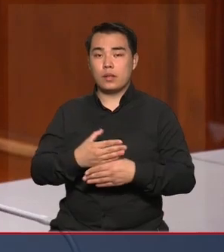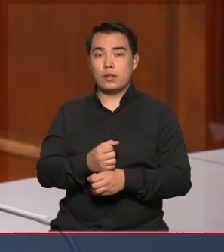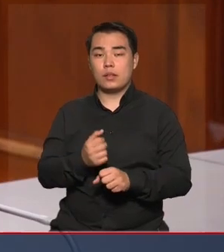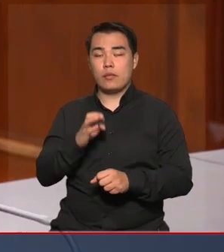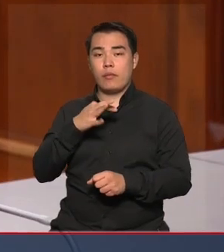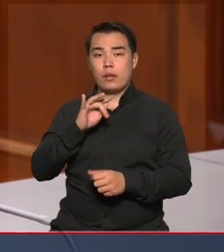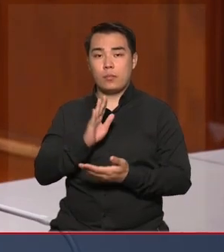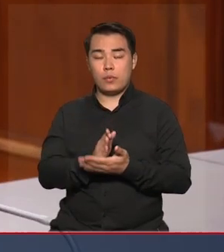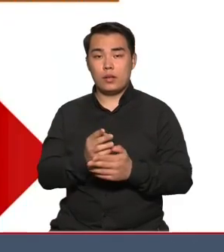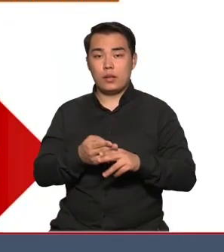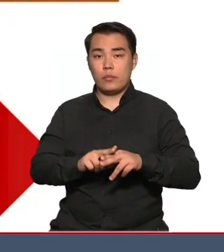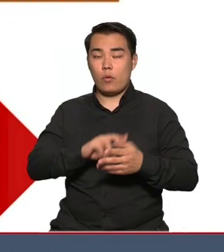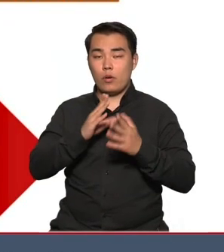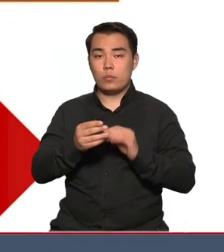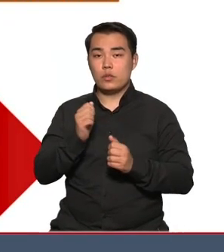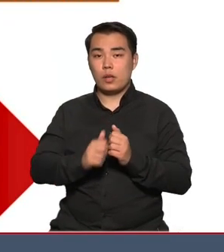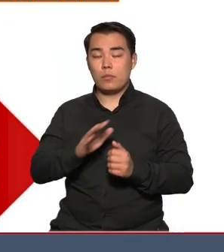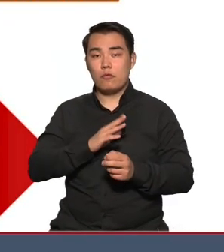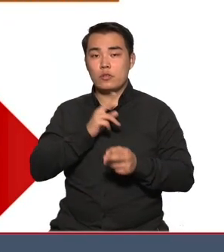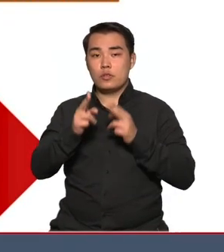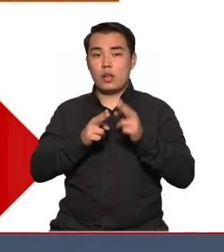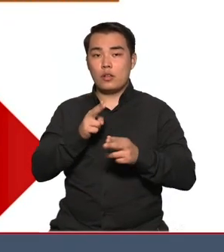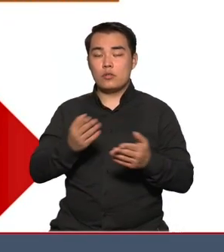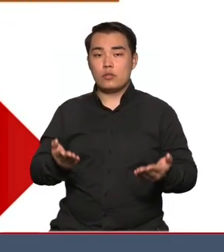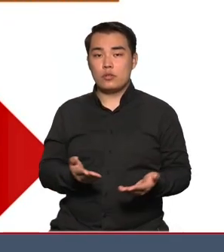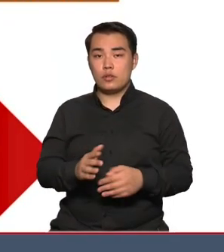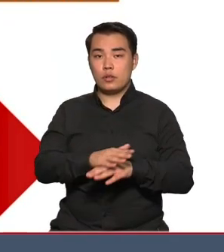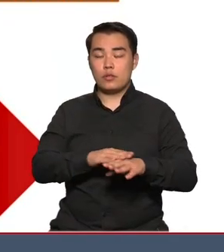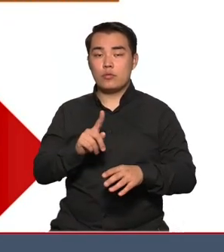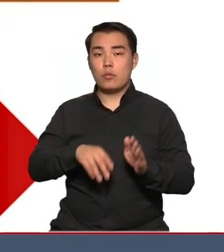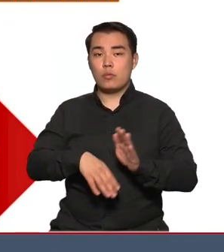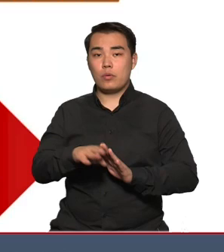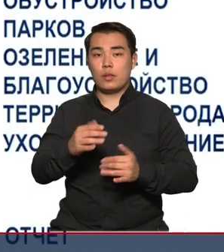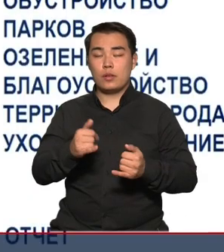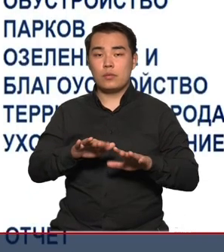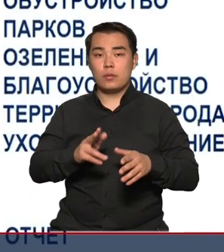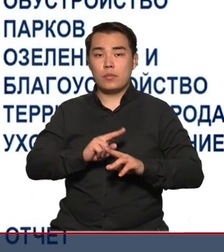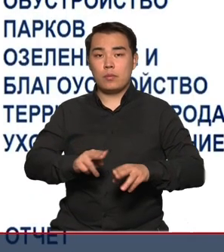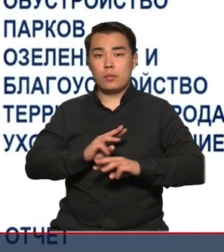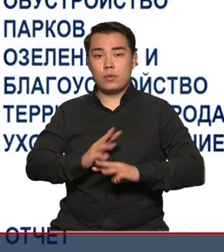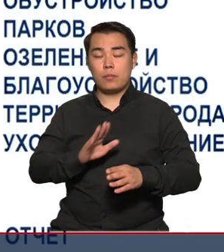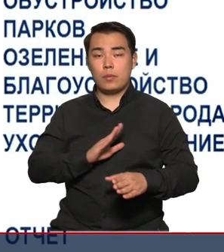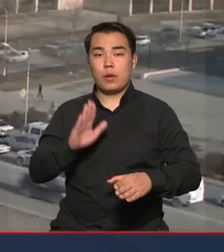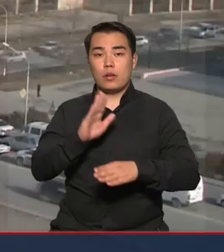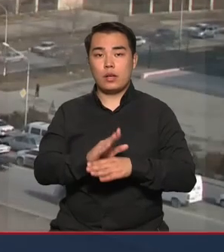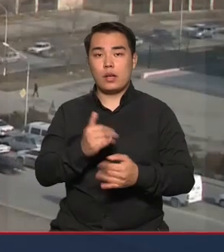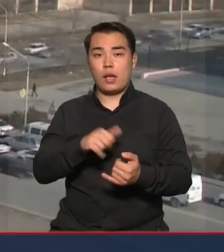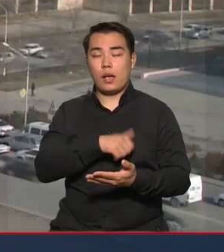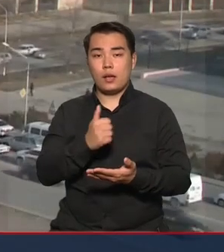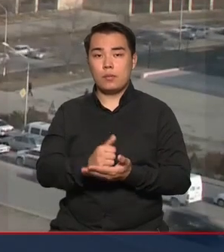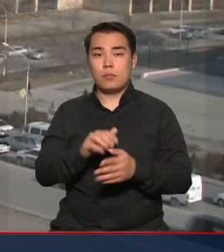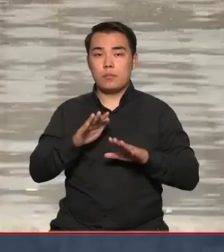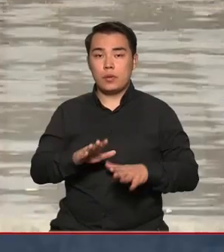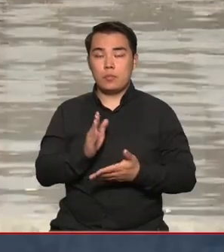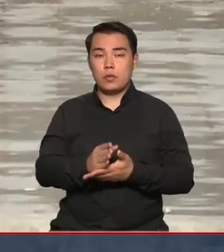сквер именно на это чаще всего жалуются жители Чтобы улучшить ситуацию премьер-министр поручил акимом на местах